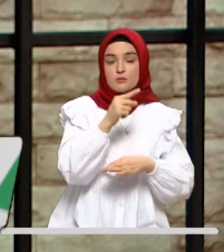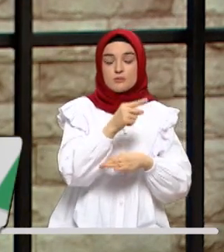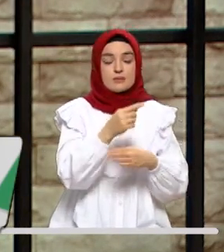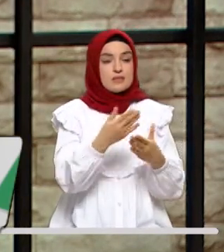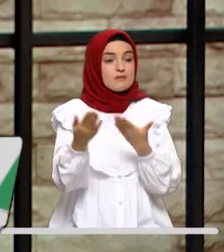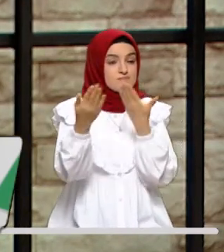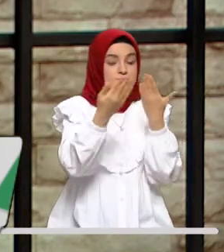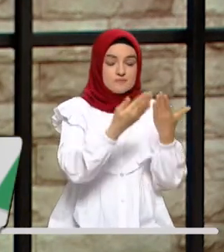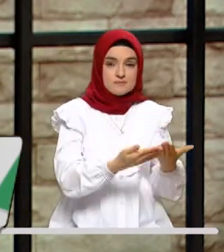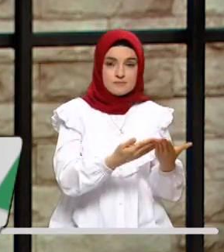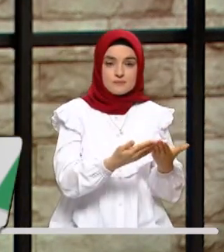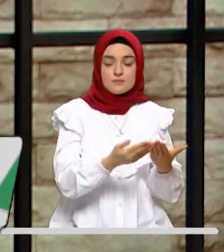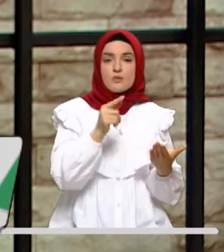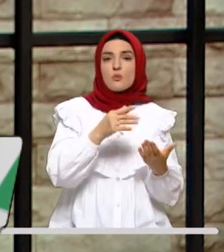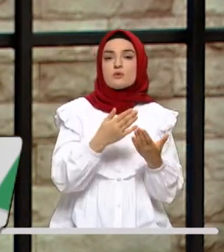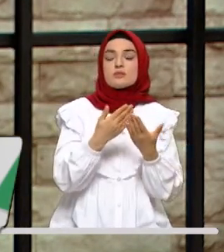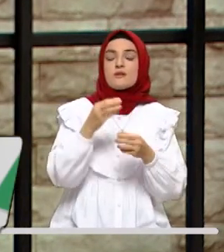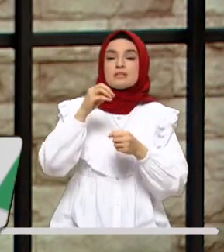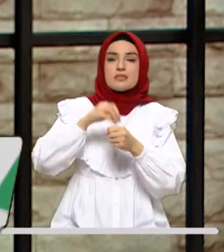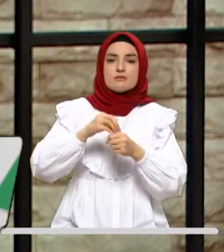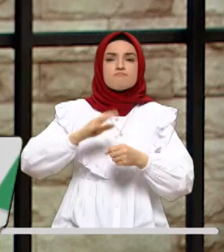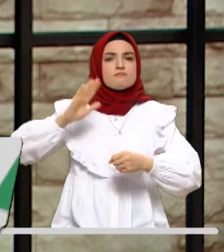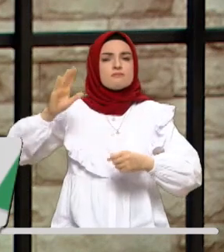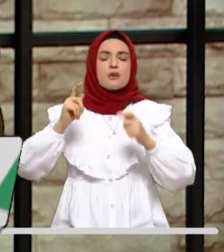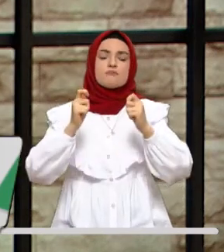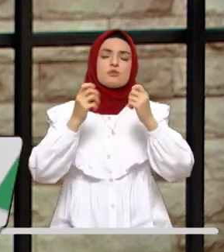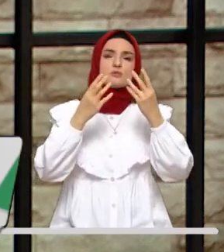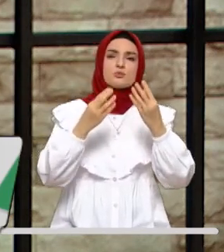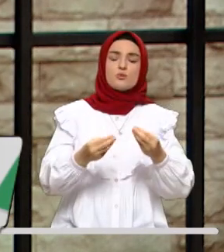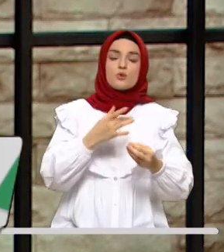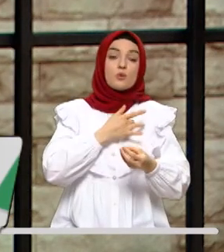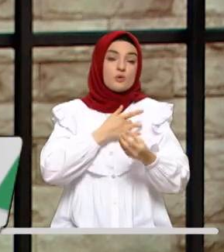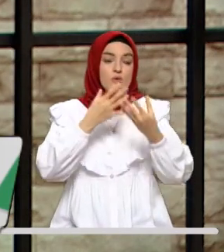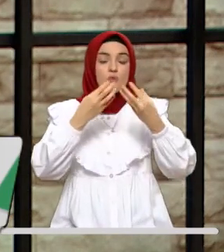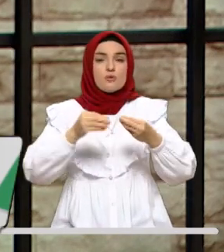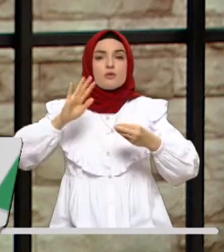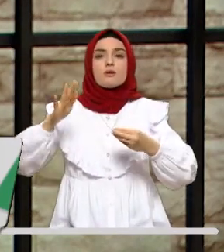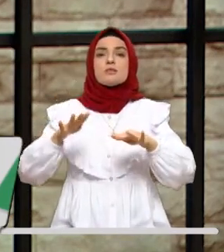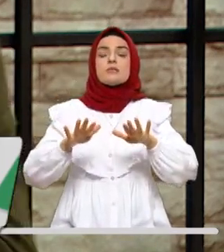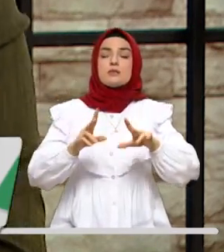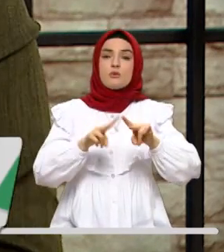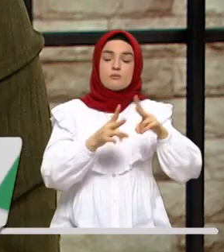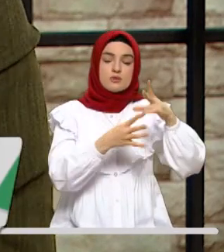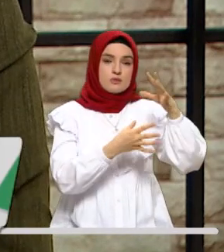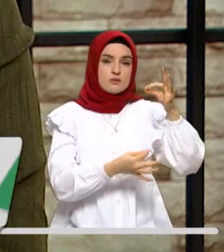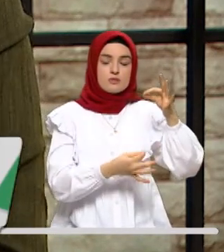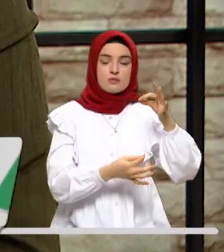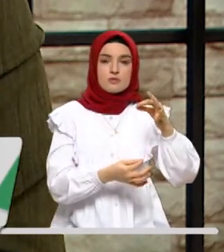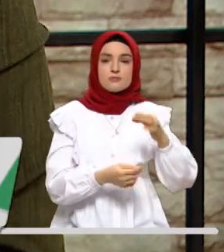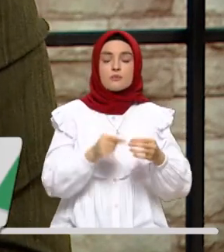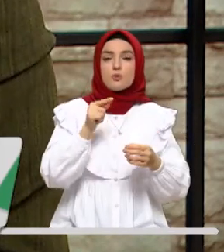ediyor. Onun daveti üzerine gitmek mecburiyetinde kalıyor. Gönüllü olarak gitmiyor Mehmet Akif.